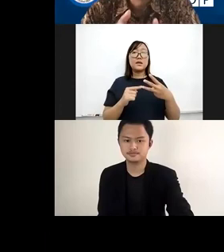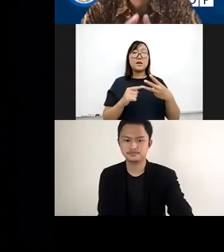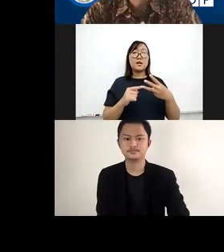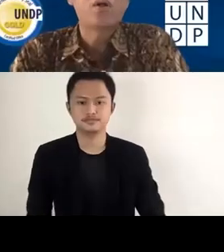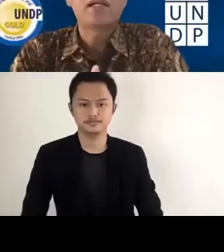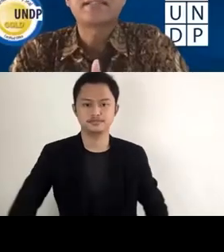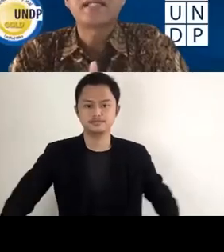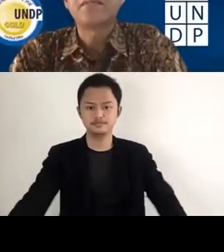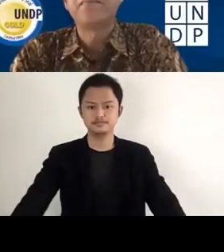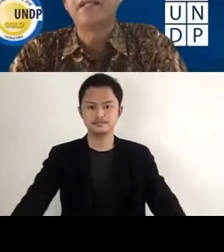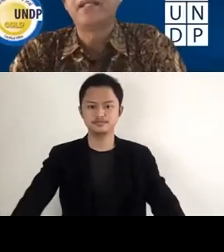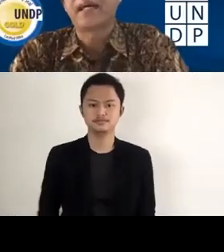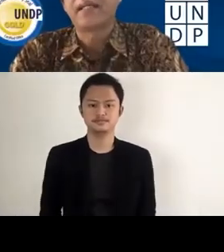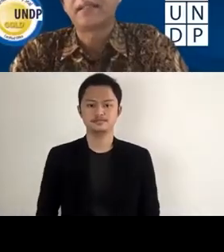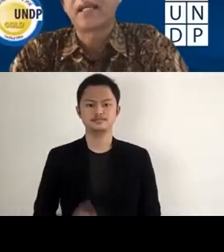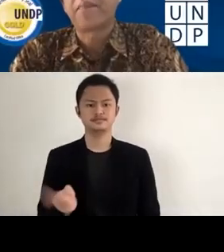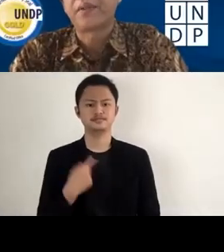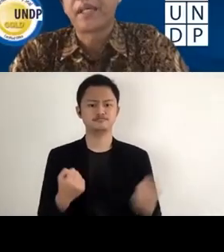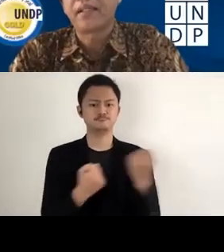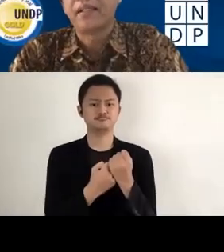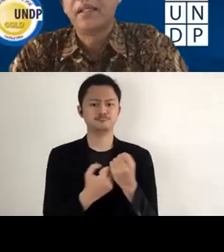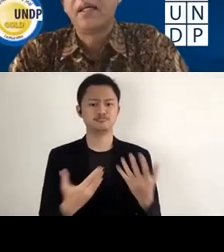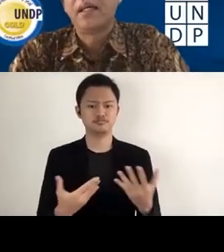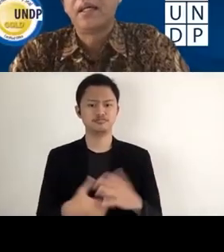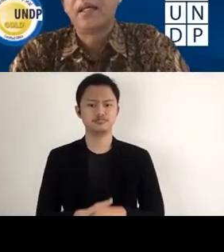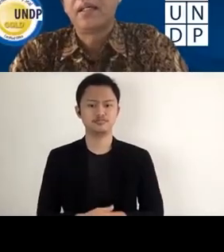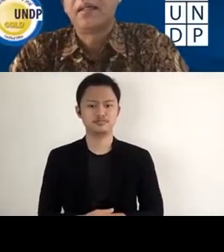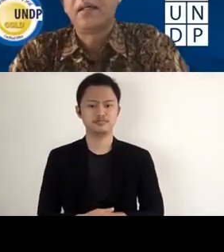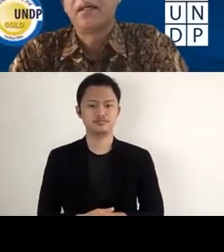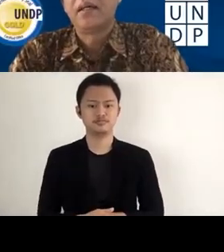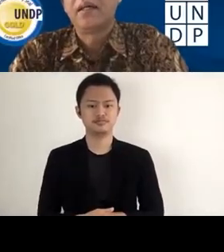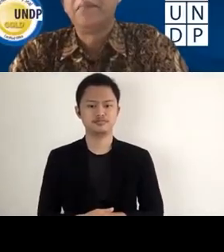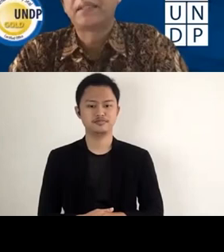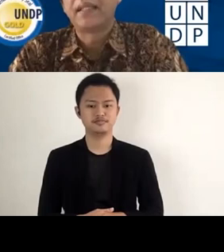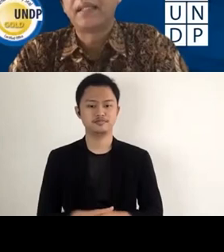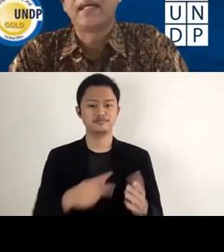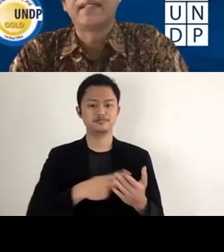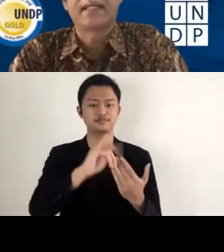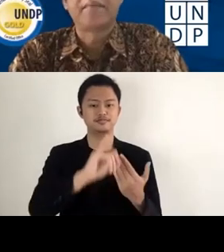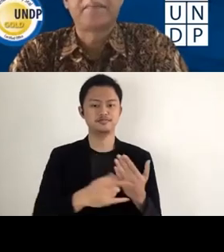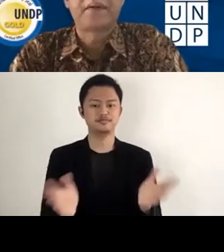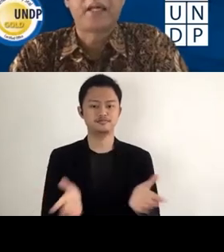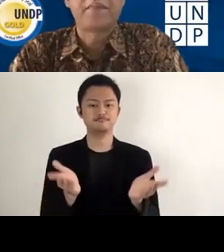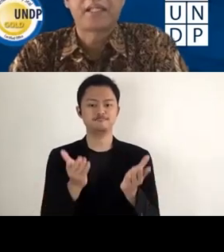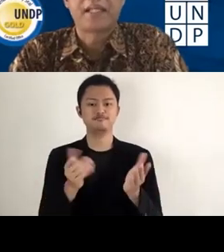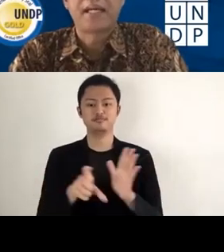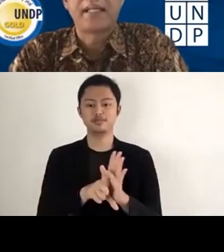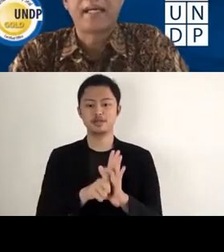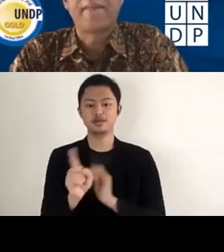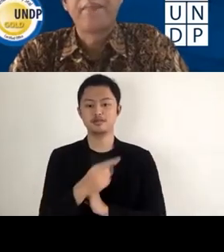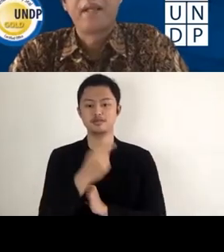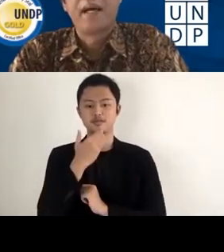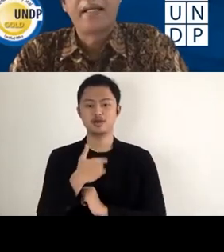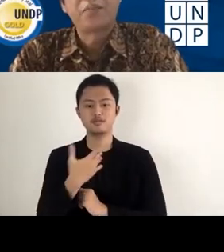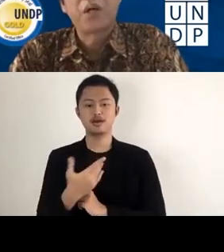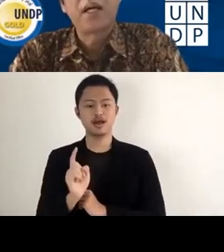kami mendorong rasa kepemilikan terhadap Project misalnya yang yang kami peroleh misalnya